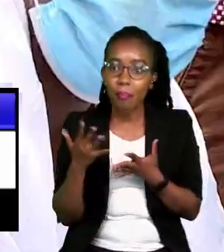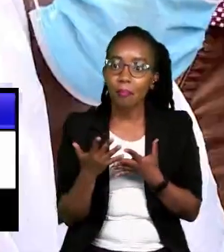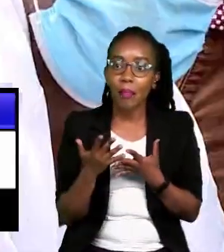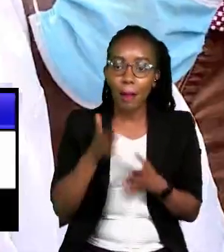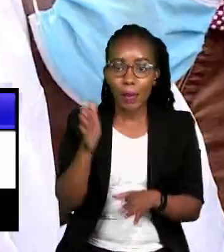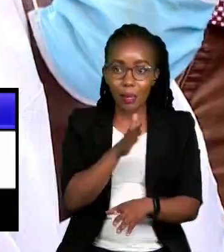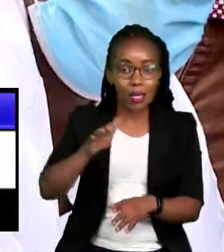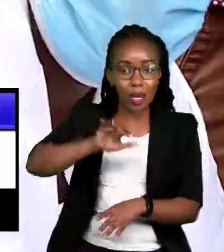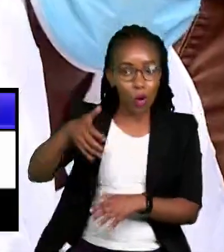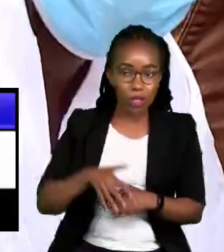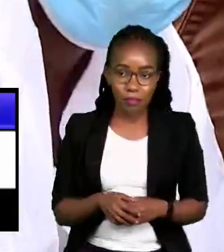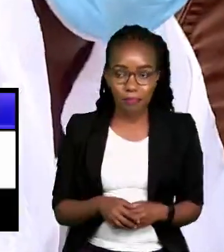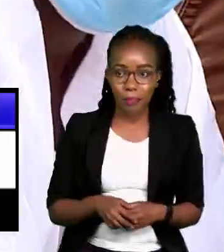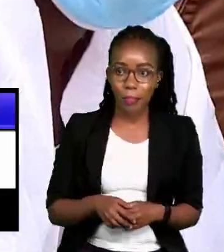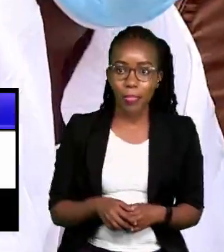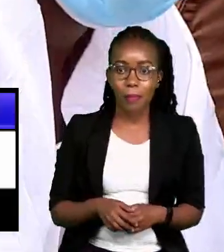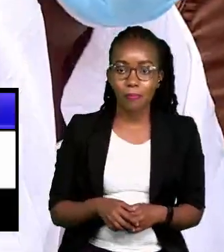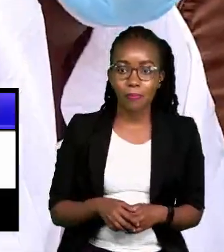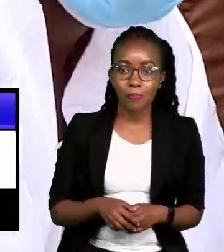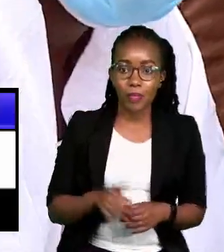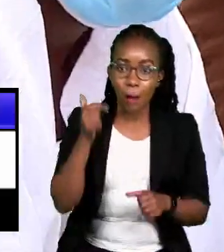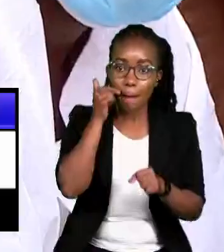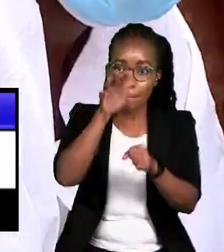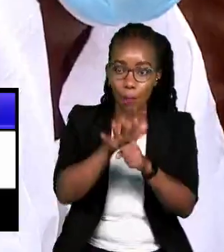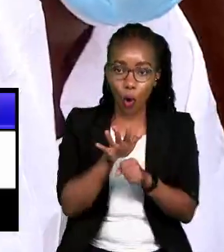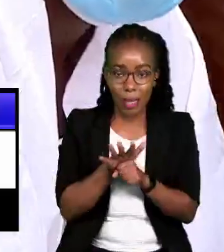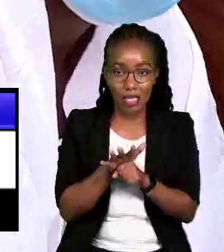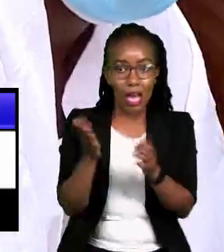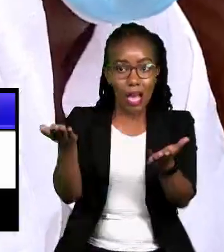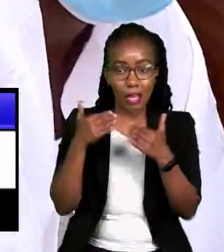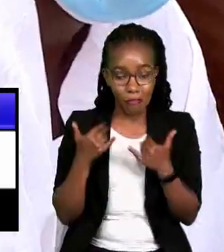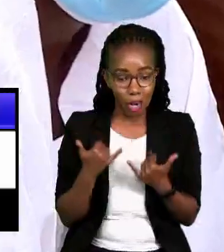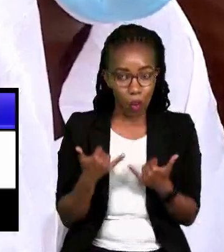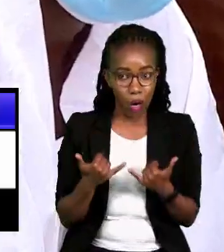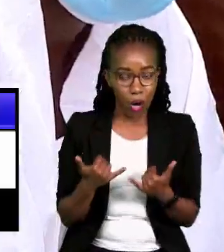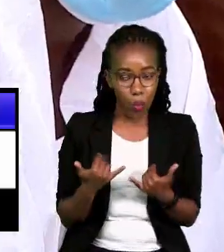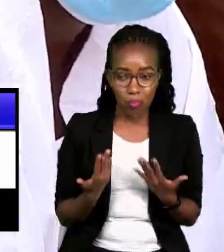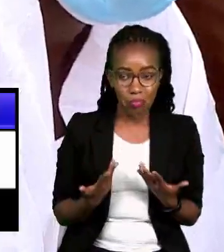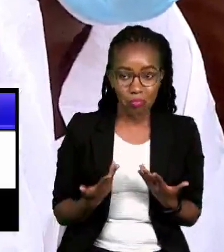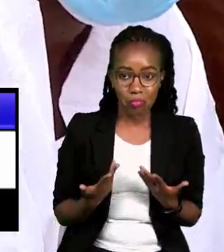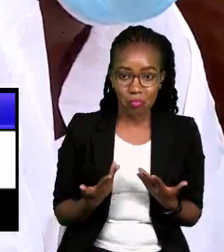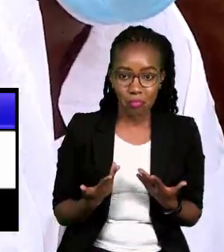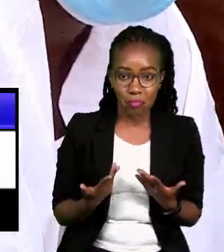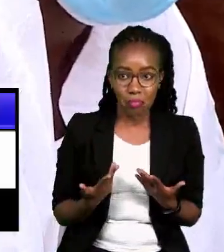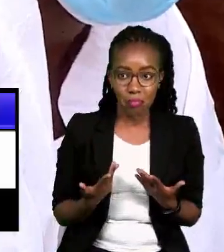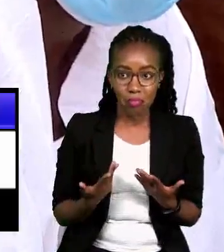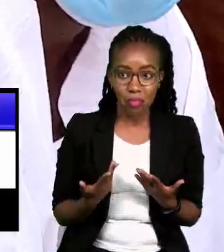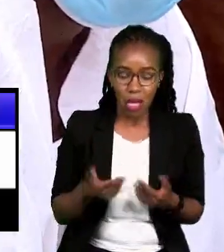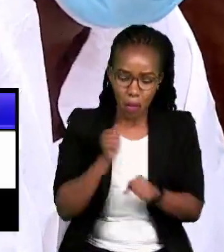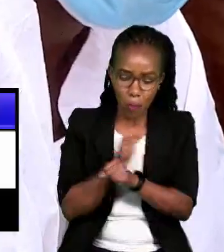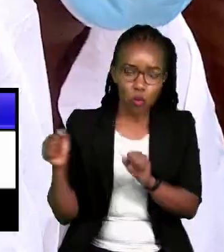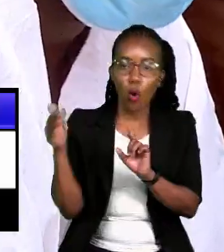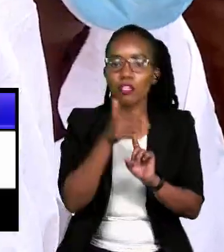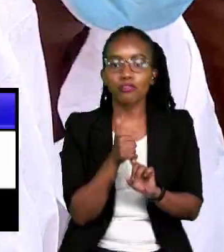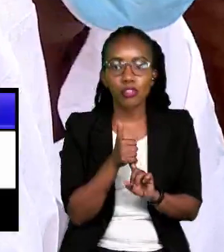ya kikaunti. Zile ahadi wanazojaribu kutupatia sasa hivi wamekuwa wameshindwa